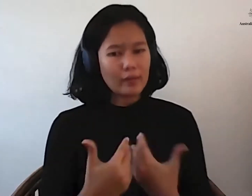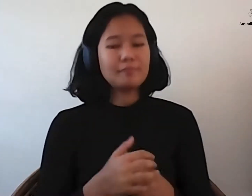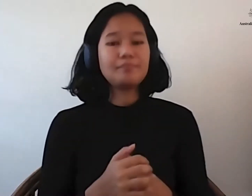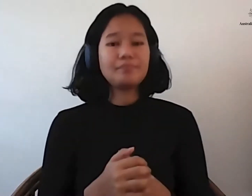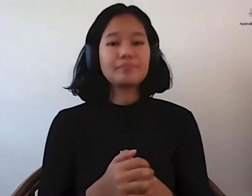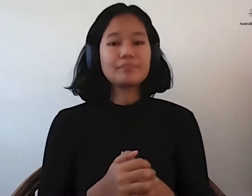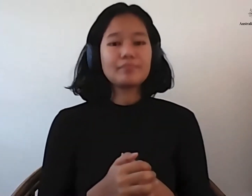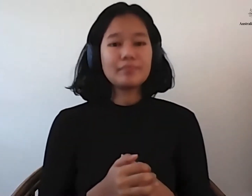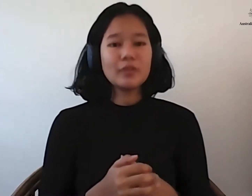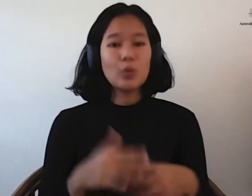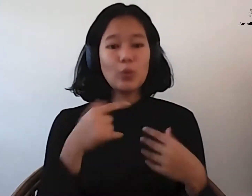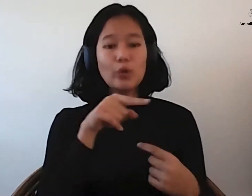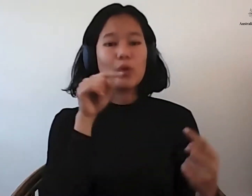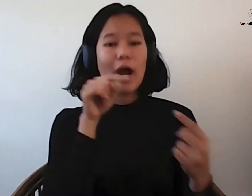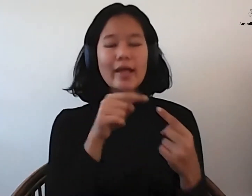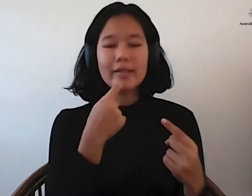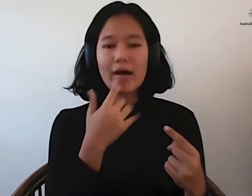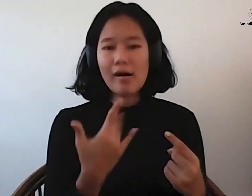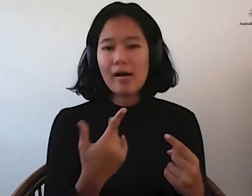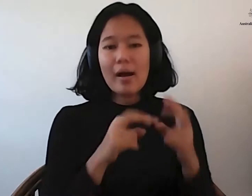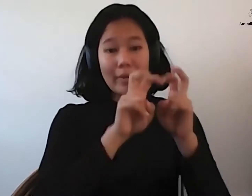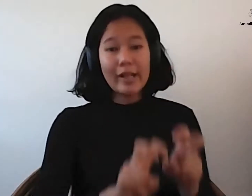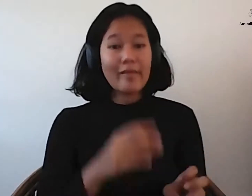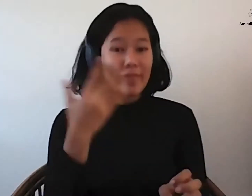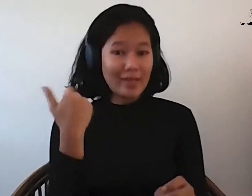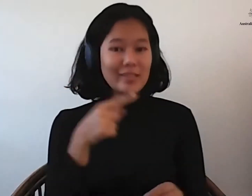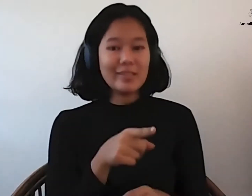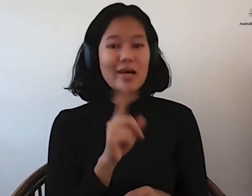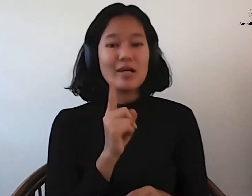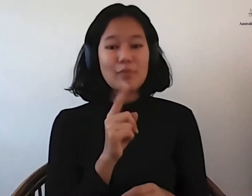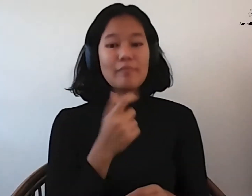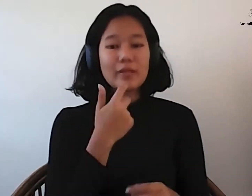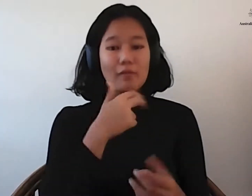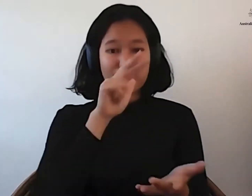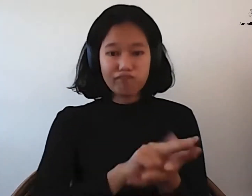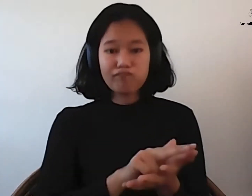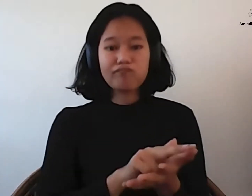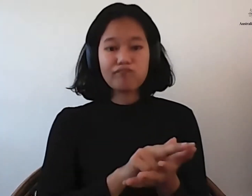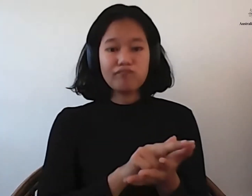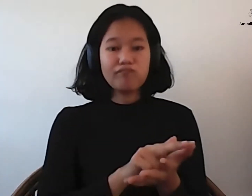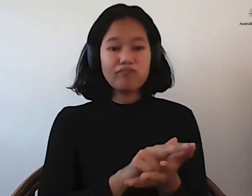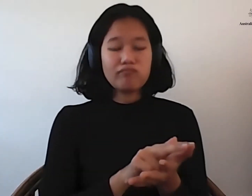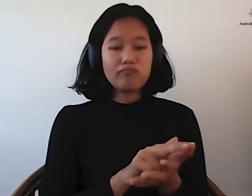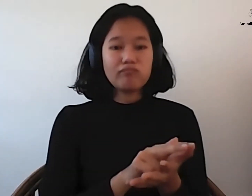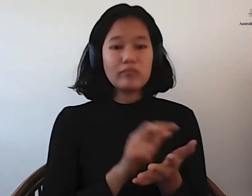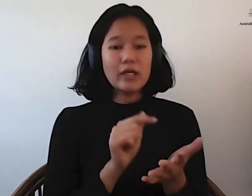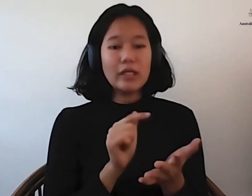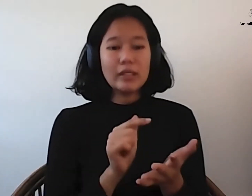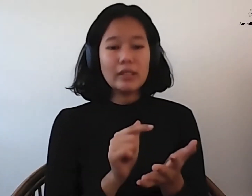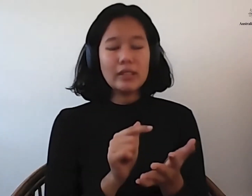Ini kaitannya dengan penelitian tadi ya, karena verifikasi dan validasi ini kan kaitannya